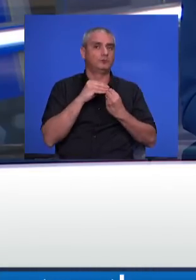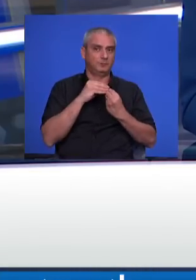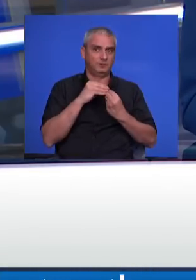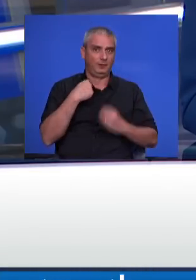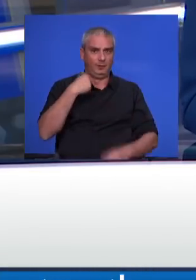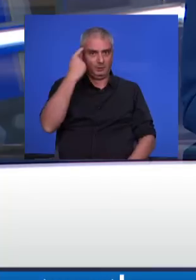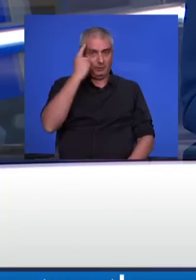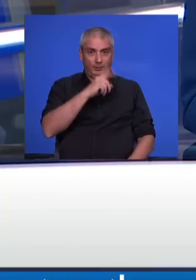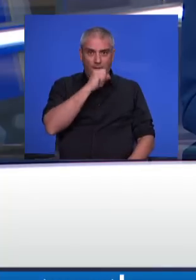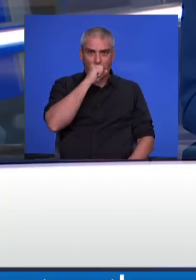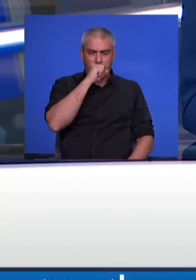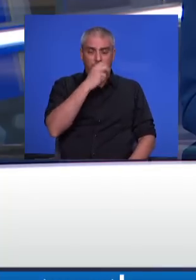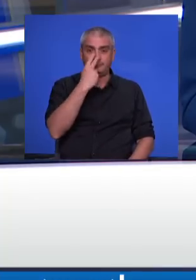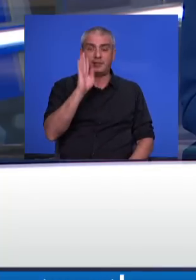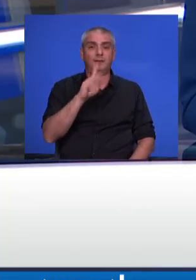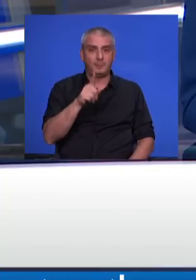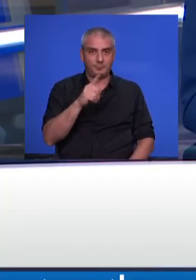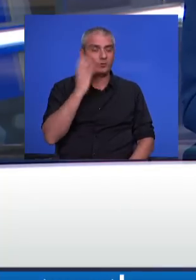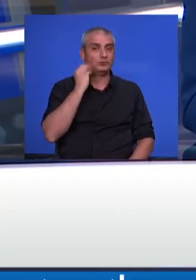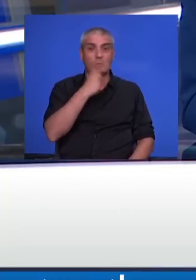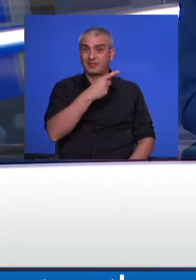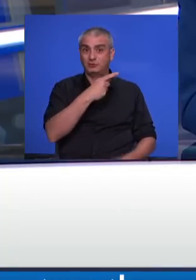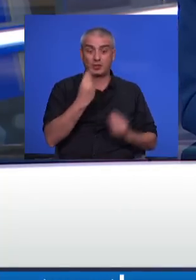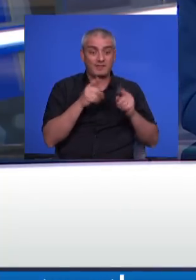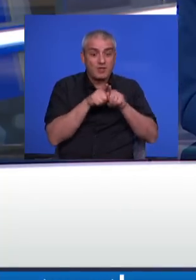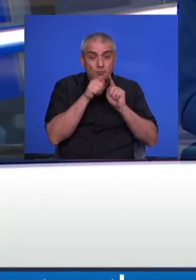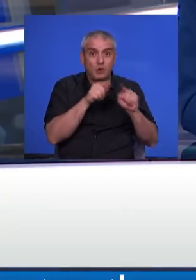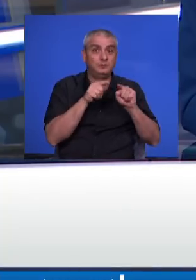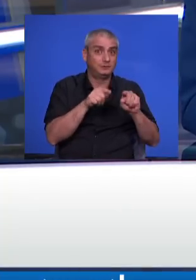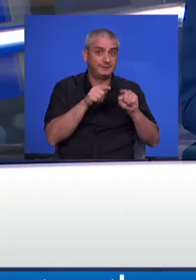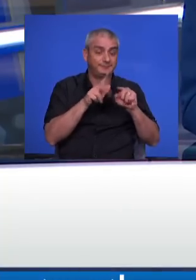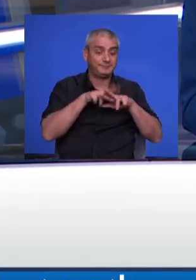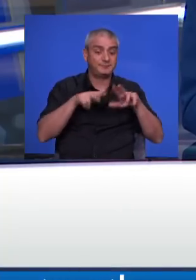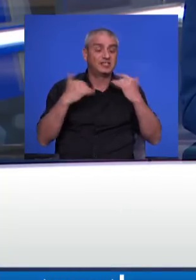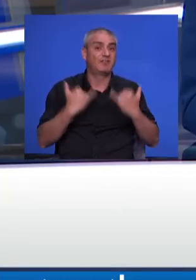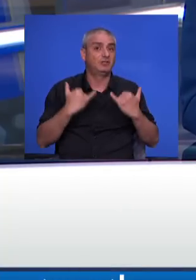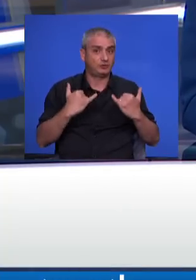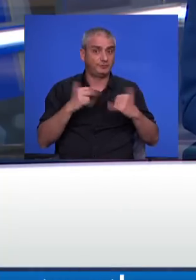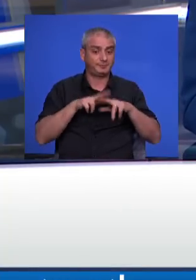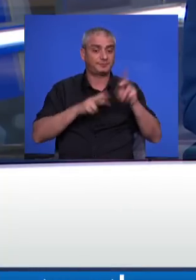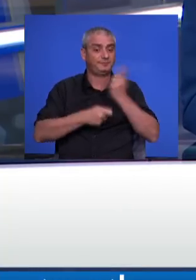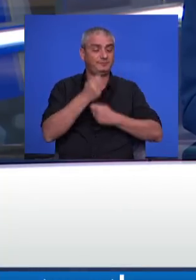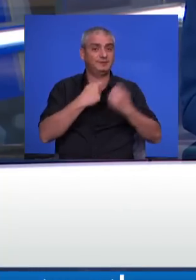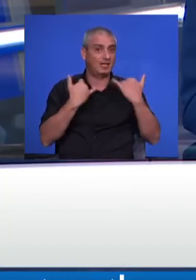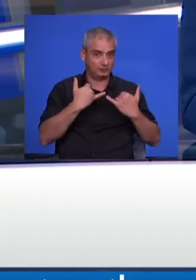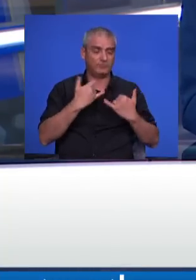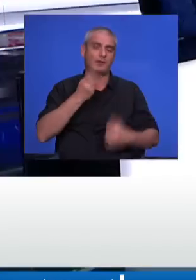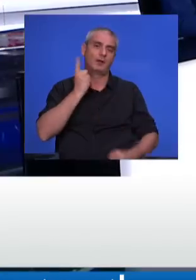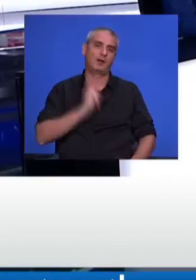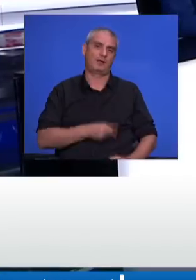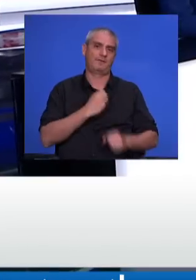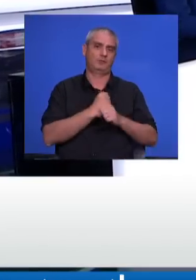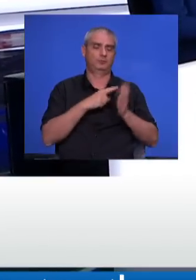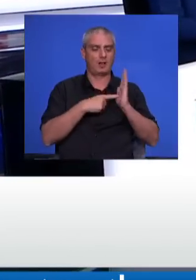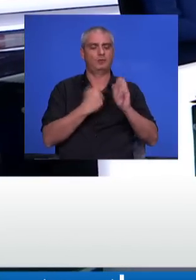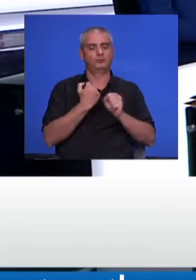חושב שמבחינת נתניהו וסמוטריץ' מהלך כזה, במצב הנוכחי, במצב הכלכלי הנוכחי, הוא הכרחי להראות שעושים